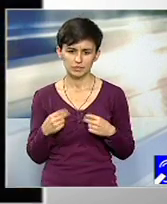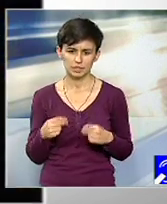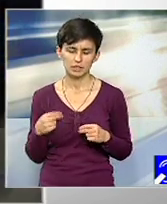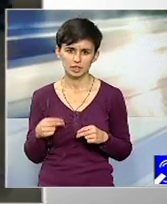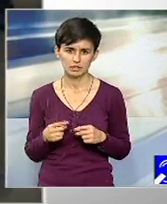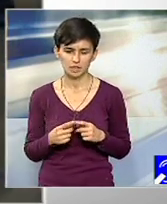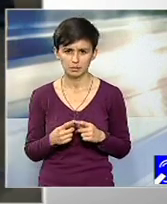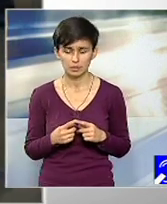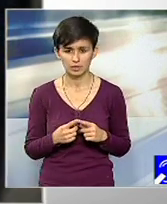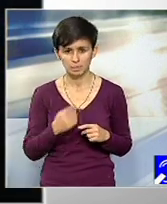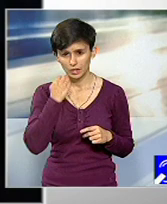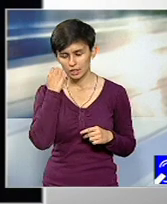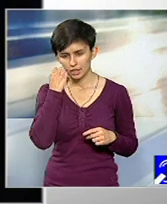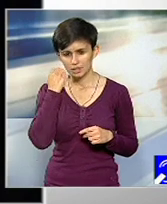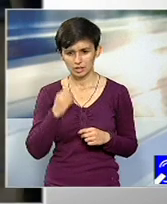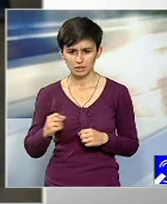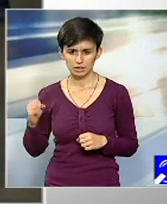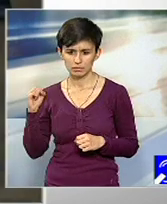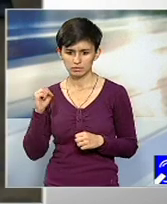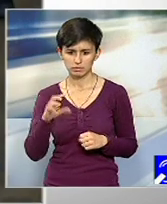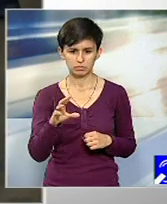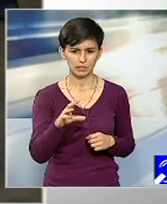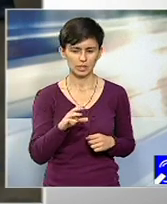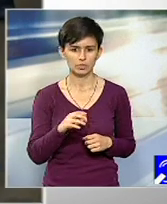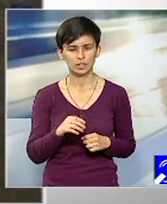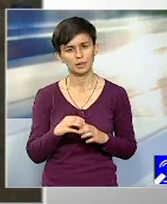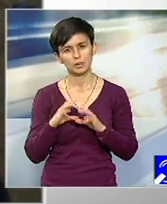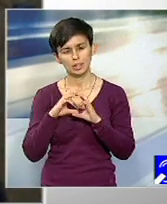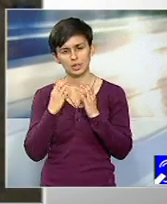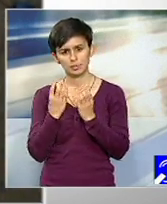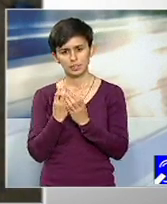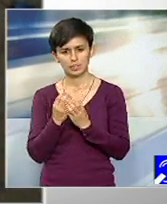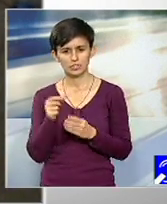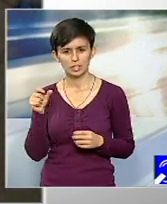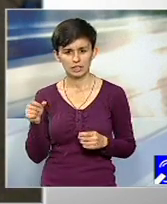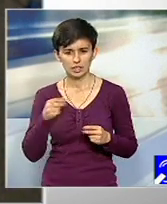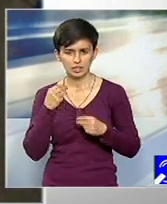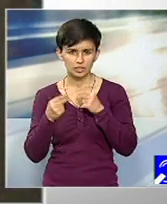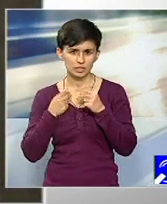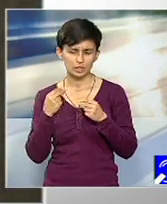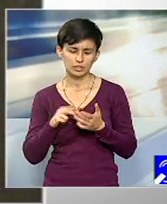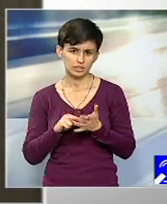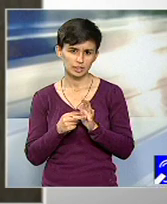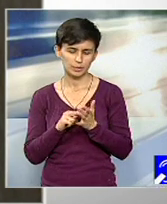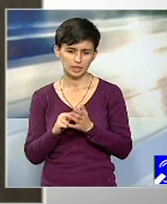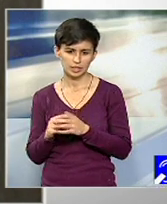în momentul în care aruncăm mingea, jucătorul din dreapta se pregătește să arunce,